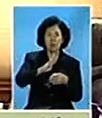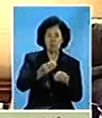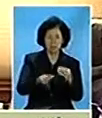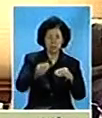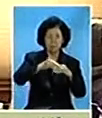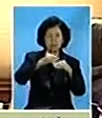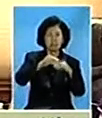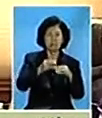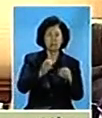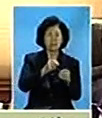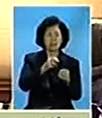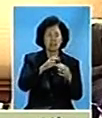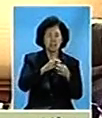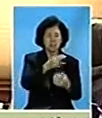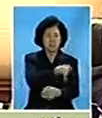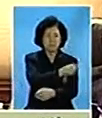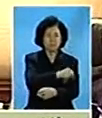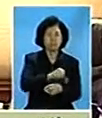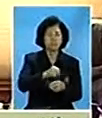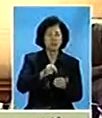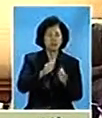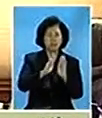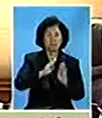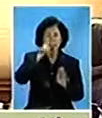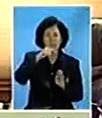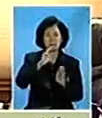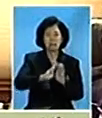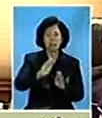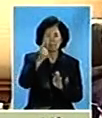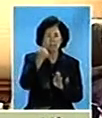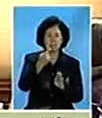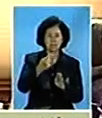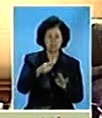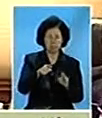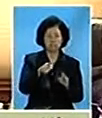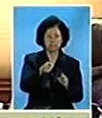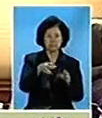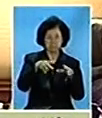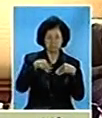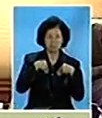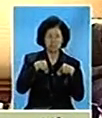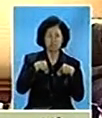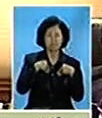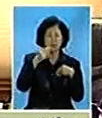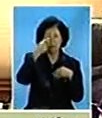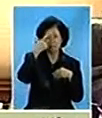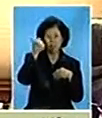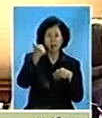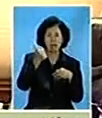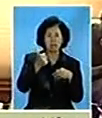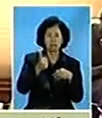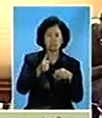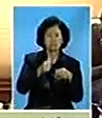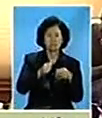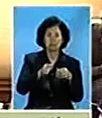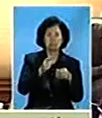านั้นทางประชาชนขอกราบเรียนว่าทางประชาชนนั้นเห็นด้วยนะครับเนื่องจากการแพทย์แผนไทยนั้น การแพทย์แผนไทยประยุกต์นั้น